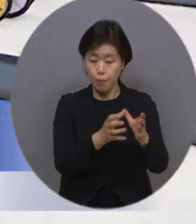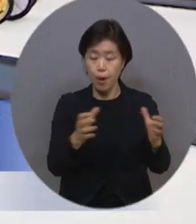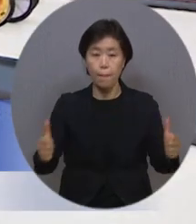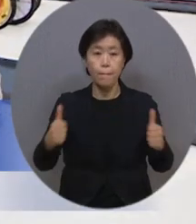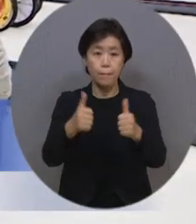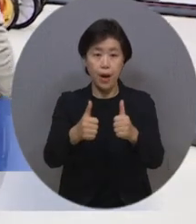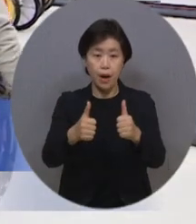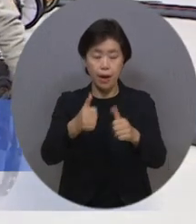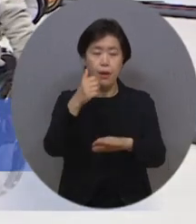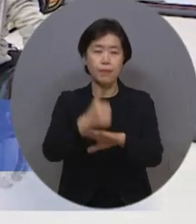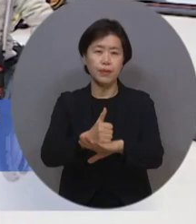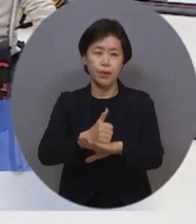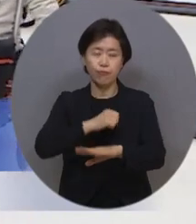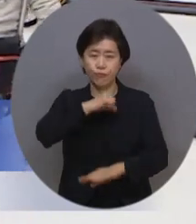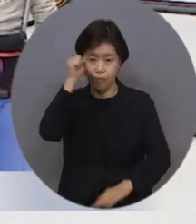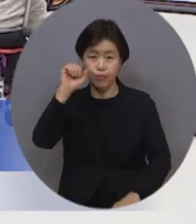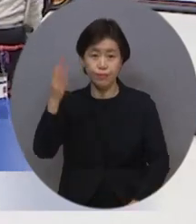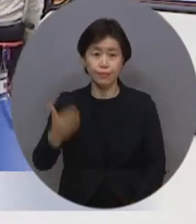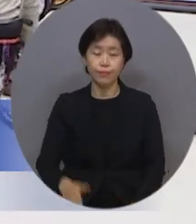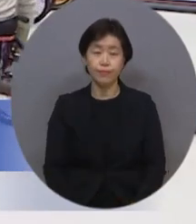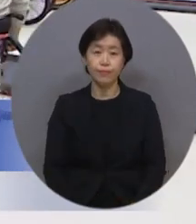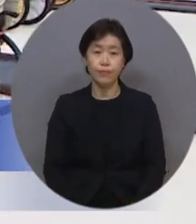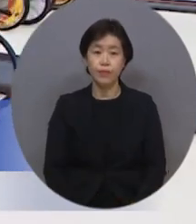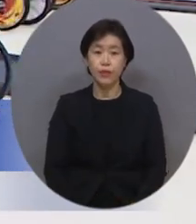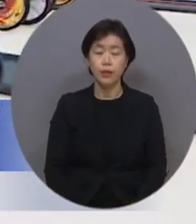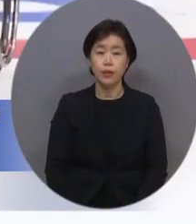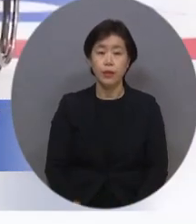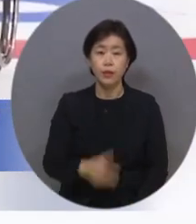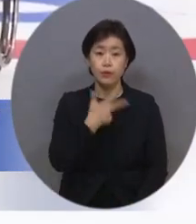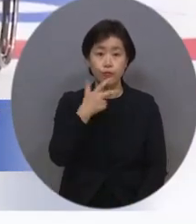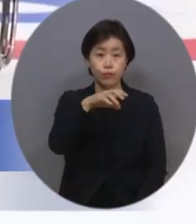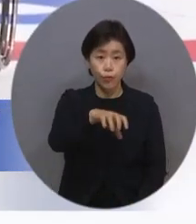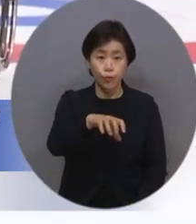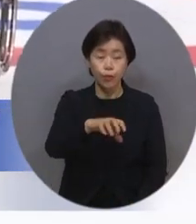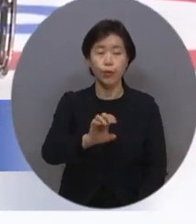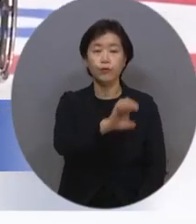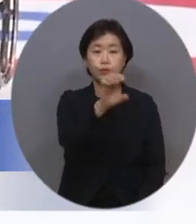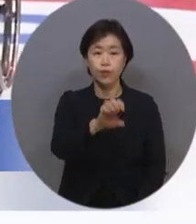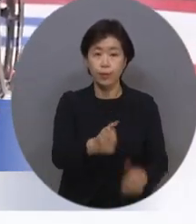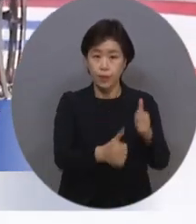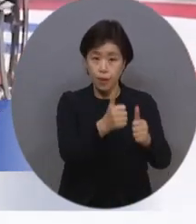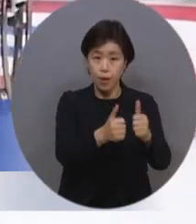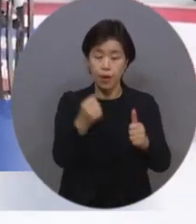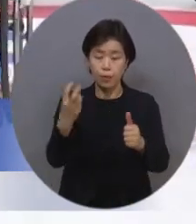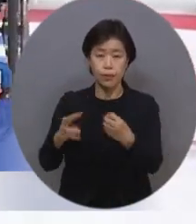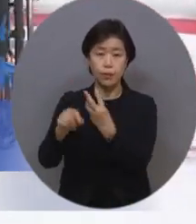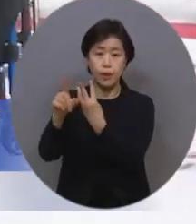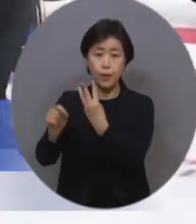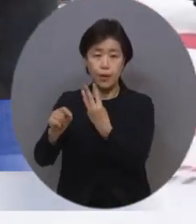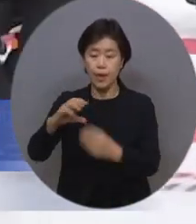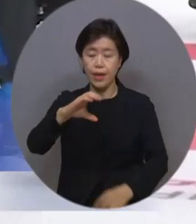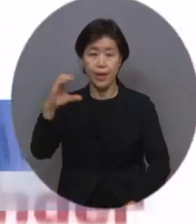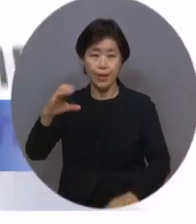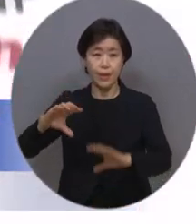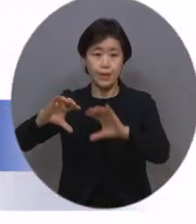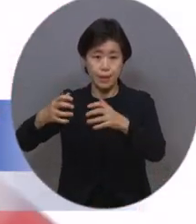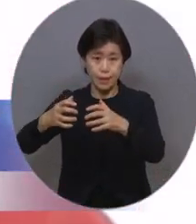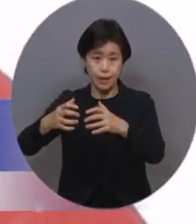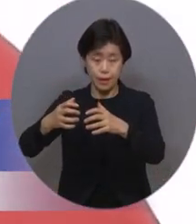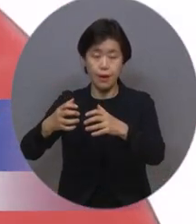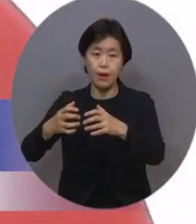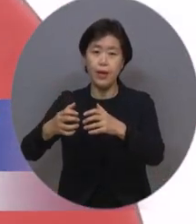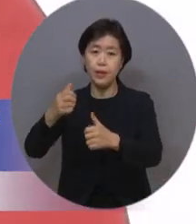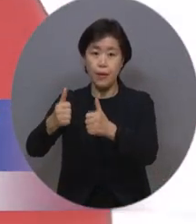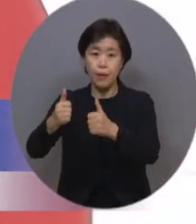한편 대한민국 대표팀은 스코틀랜드에서 열리는 유로 슈퍼리그와 오는 3월 캐나다 리치몬대서 개최되는